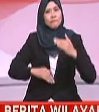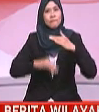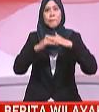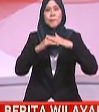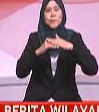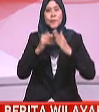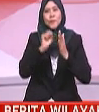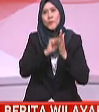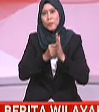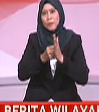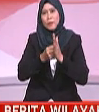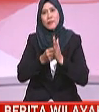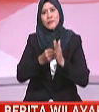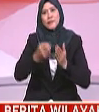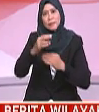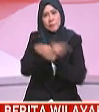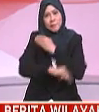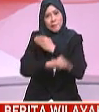sumber dan hasil negeri.